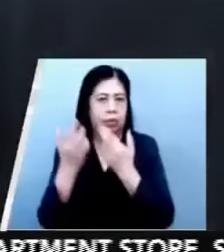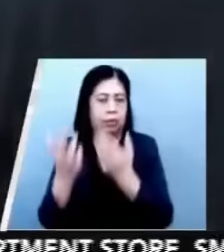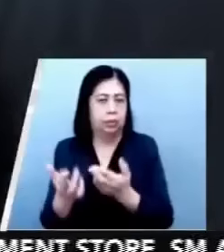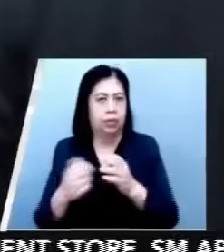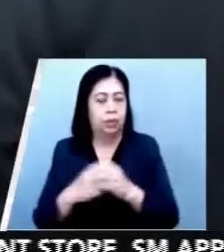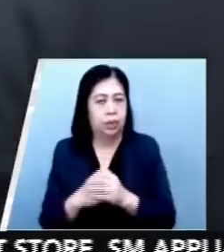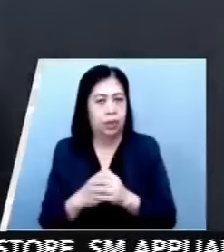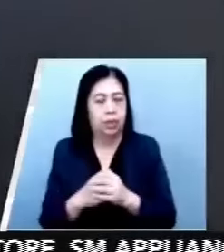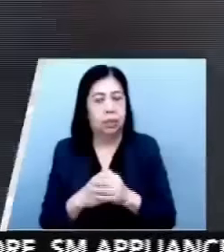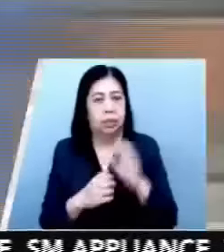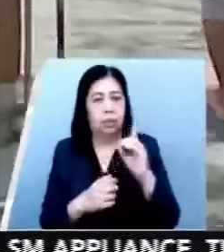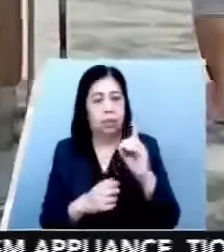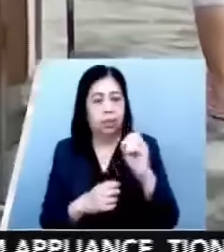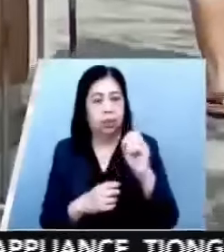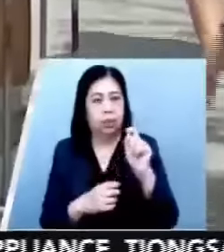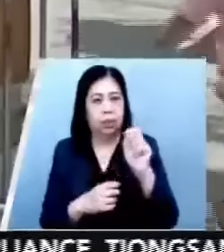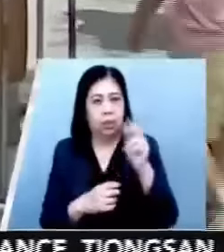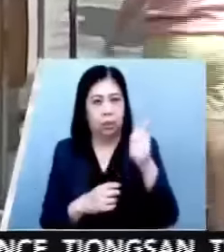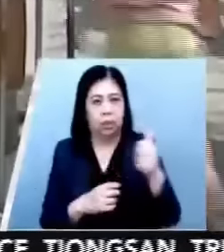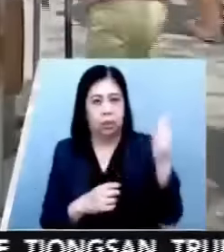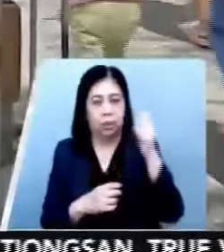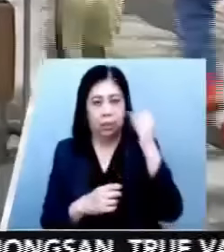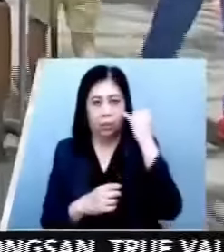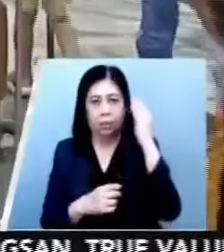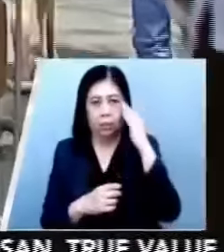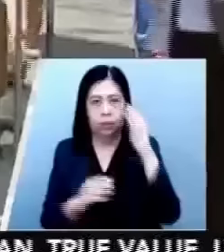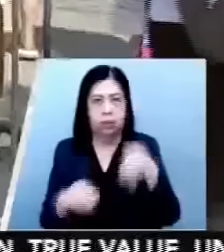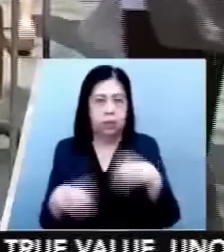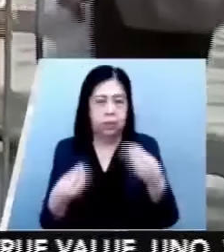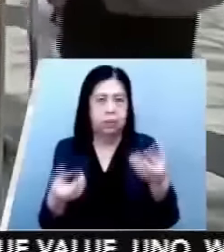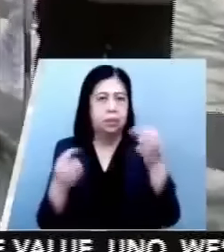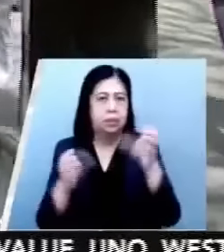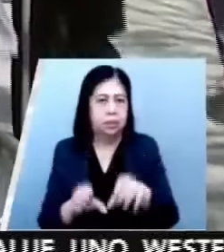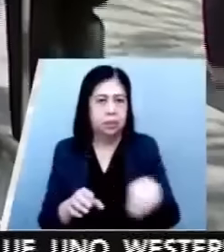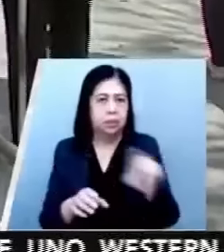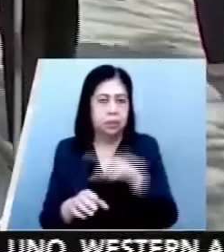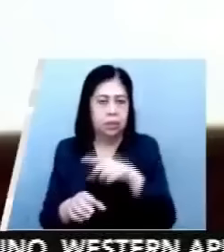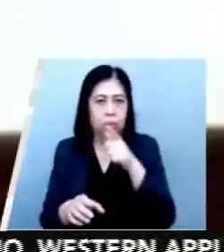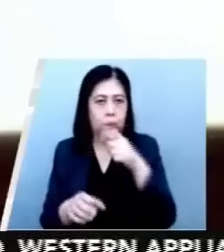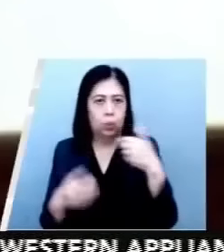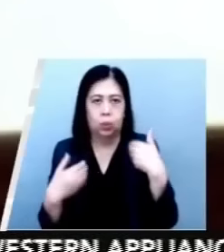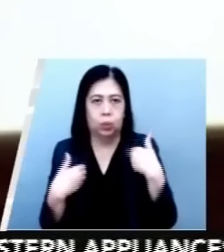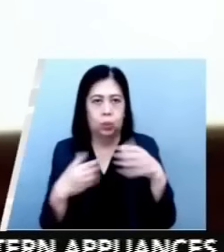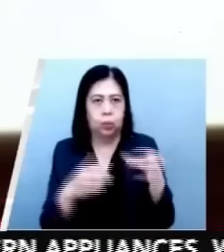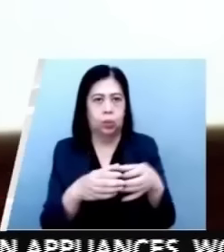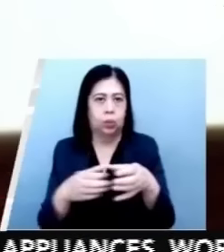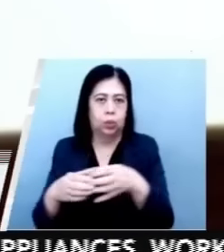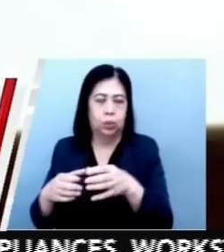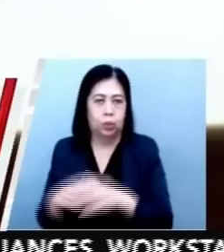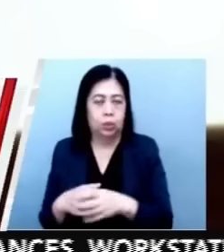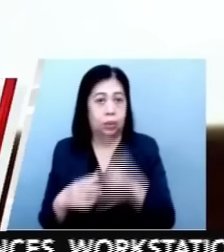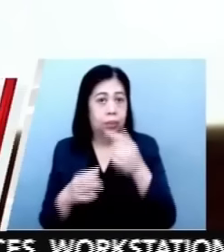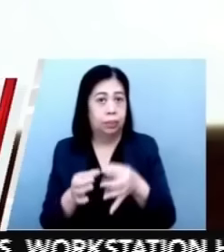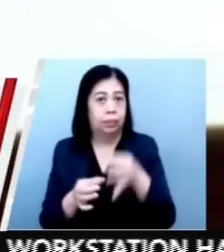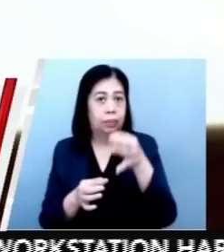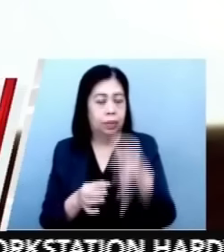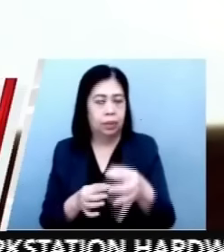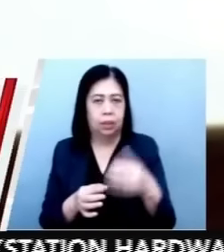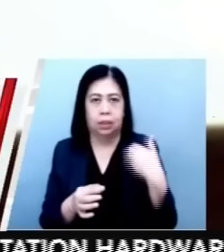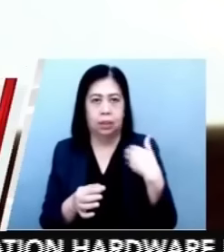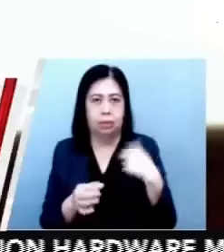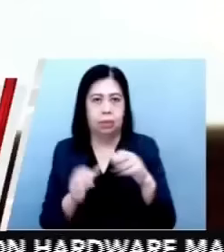Secretary Jaime Bautista. Ito ay para bigyan ng pagkakataon ng mga hindi pa nakakapag-consolidate. Dahil sa extension, hindi na muna itutuloy